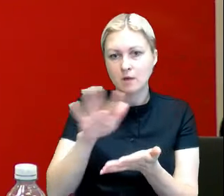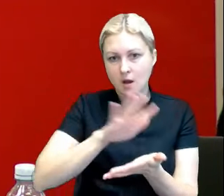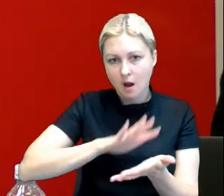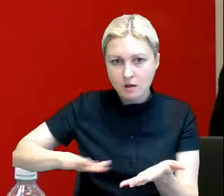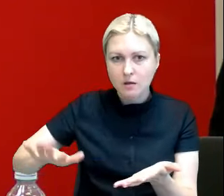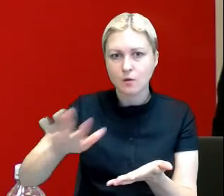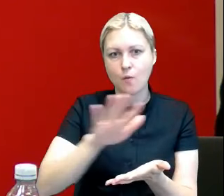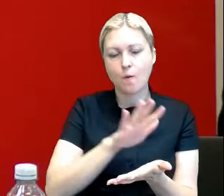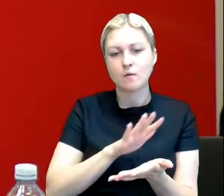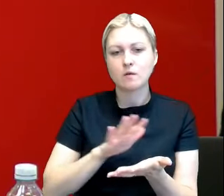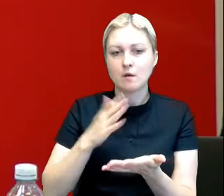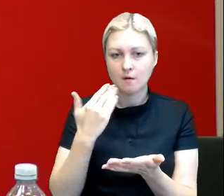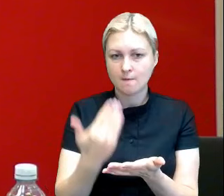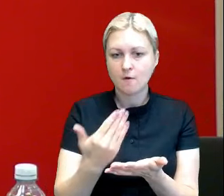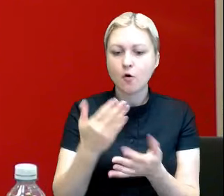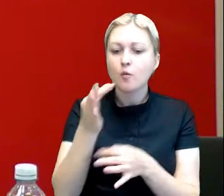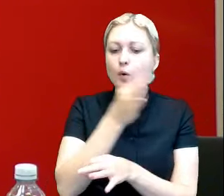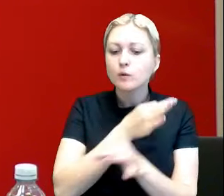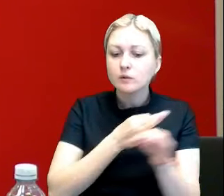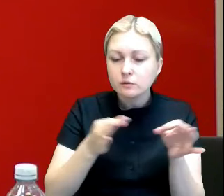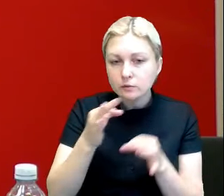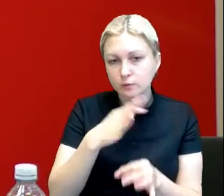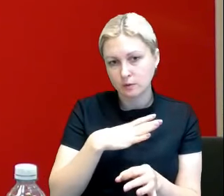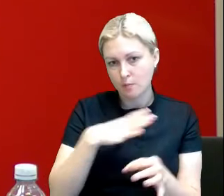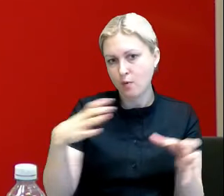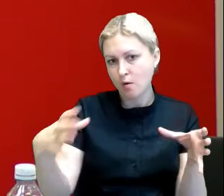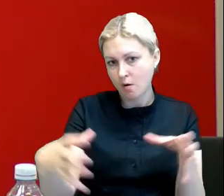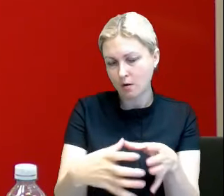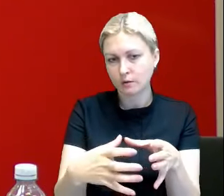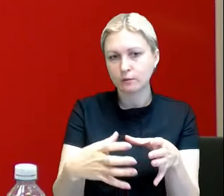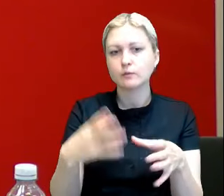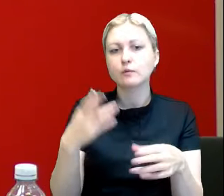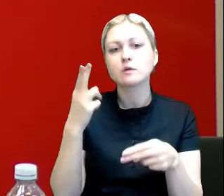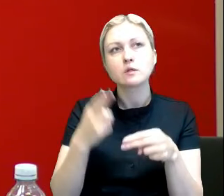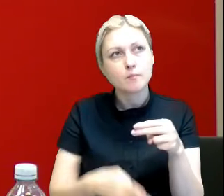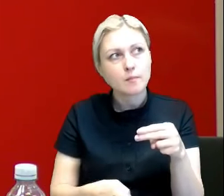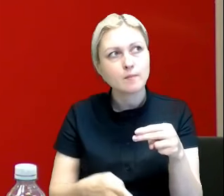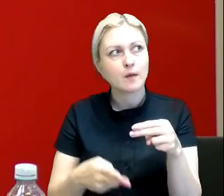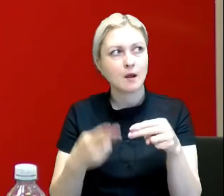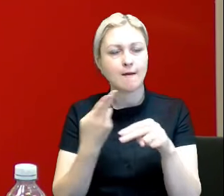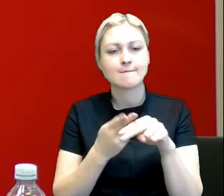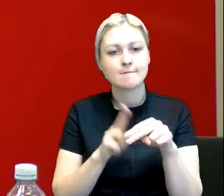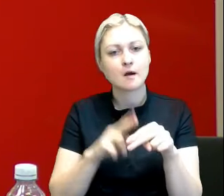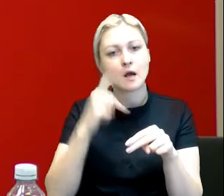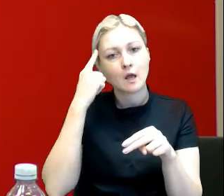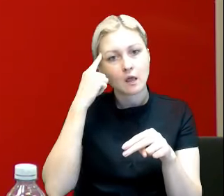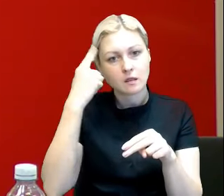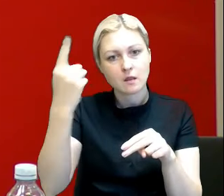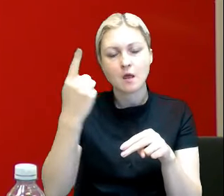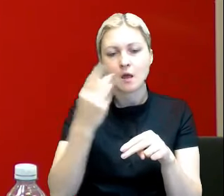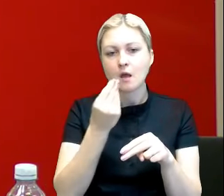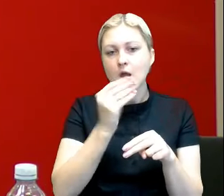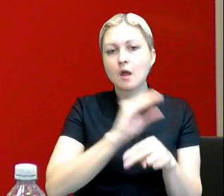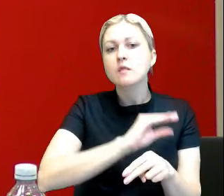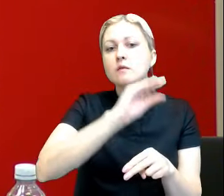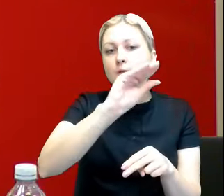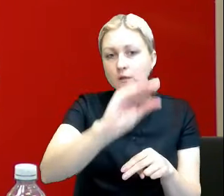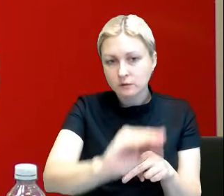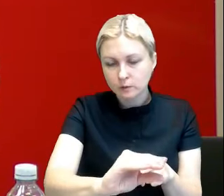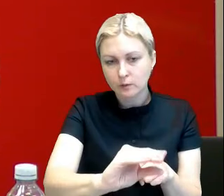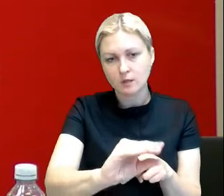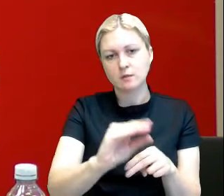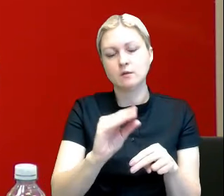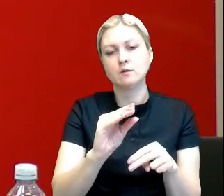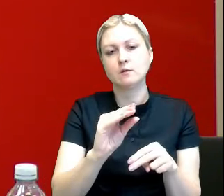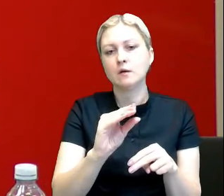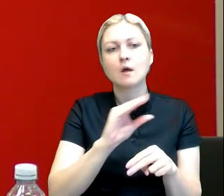išdiskutavus su jais gimė ir šitas sprendimas investuoti investuoti investuoti ne